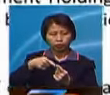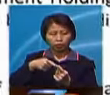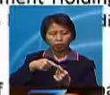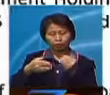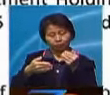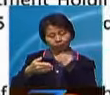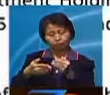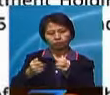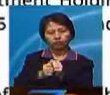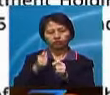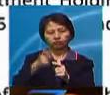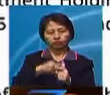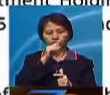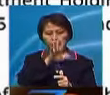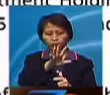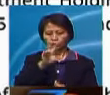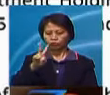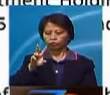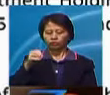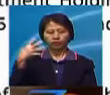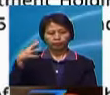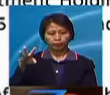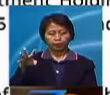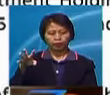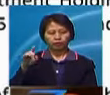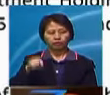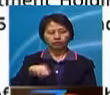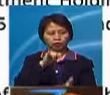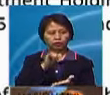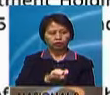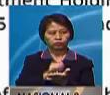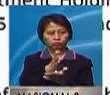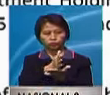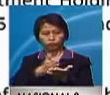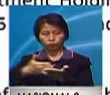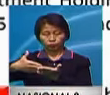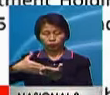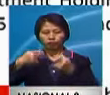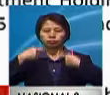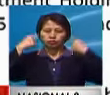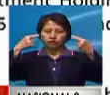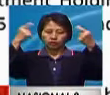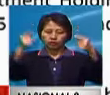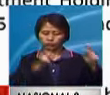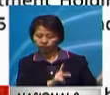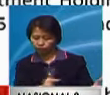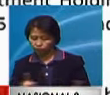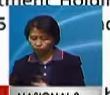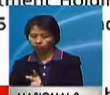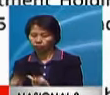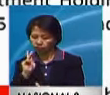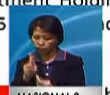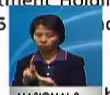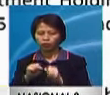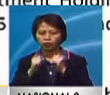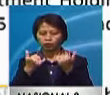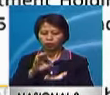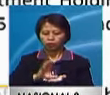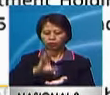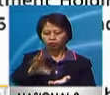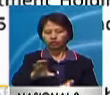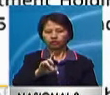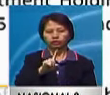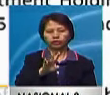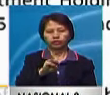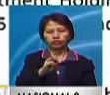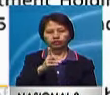asal pada Mei 2024. Ia merupakan sebahagian daripada kejayaan pelan rasionalisasi syarikat pelaburan